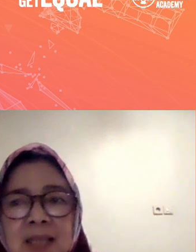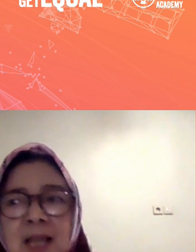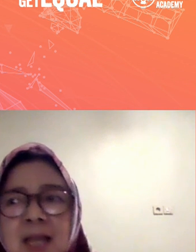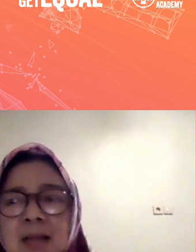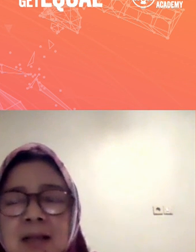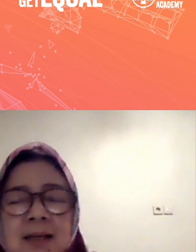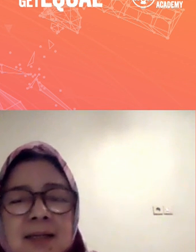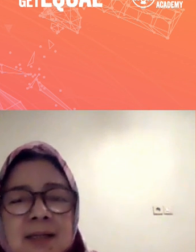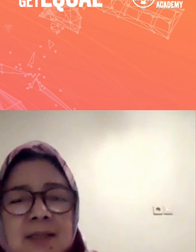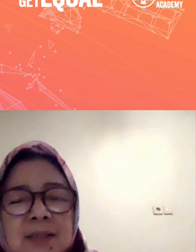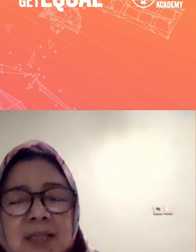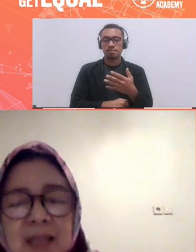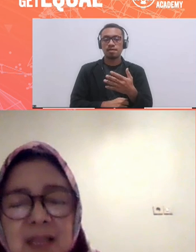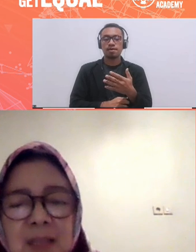ini